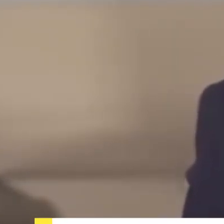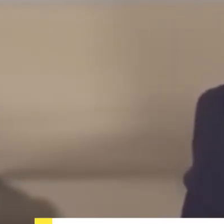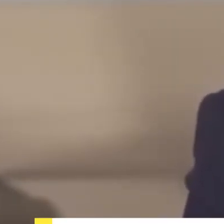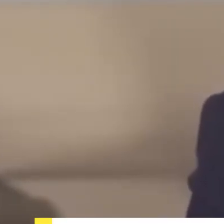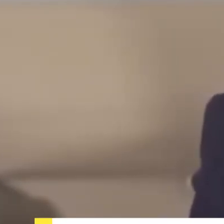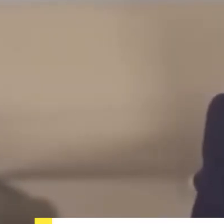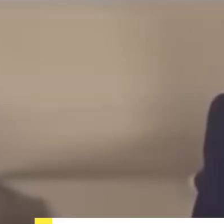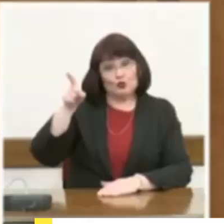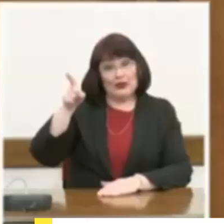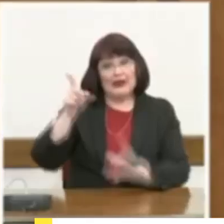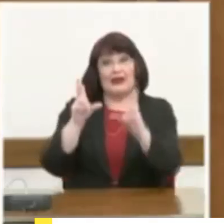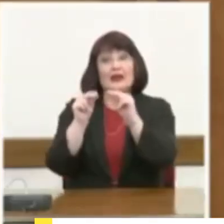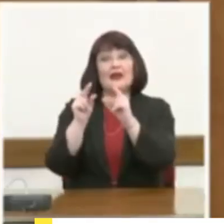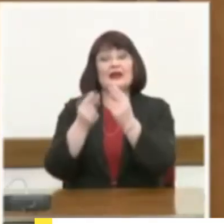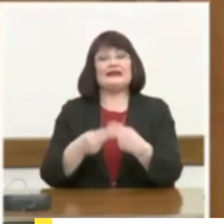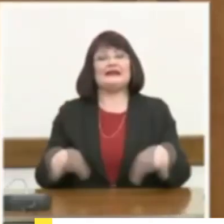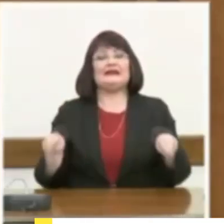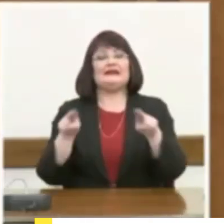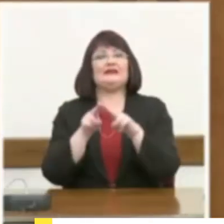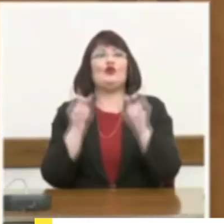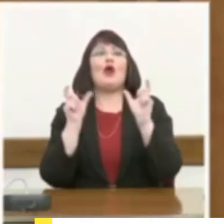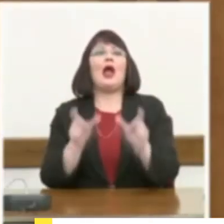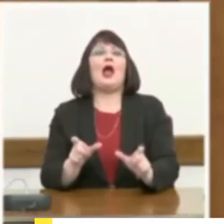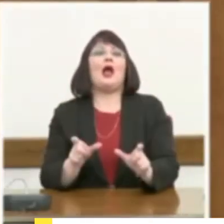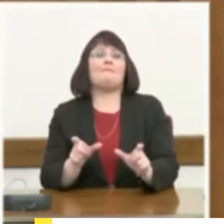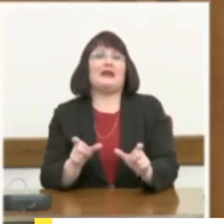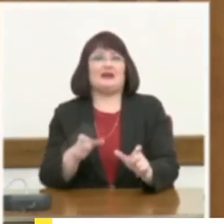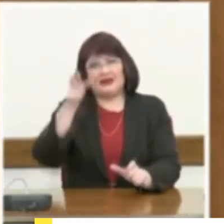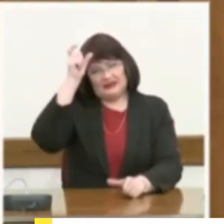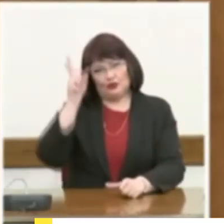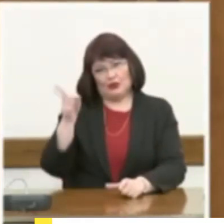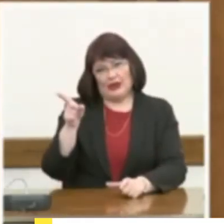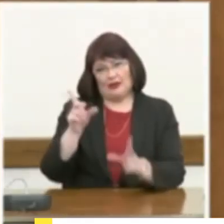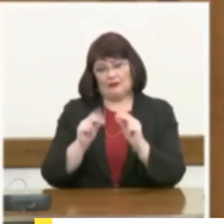γίνει προσπάθεια το όριο του 5% να εφαρμοστεί άμεσα